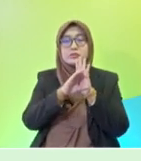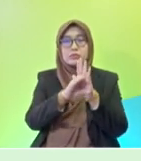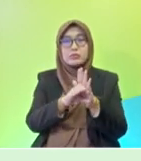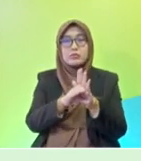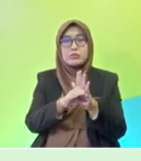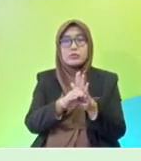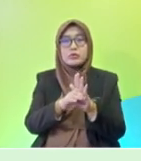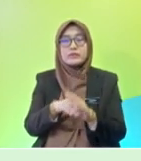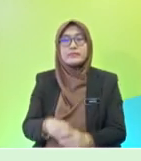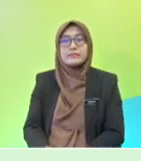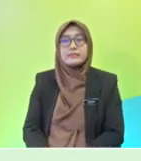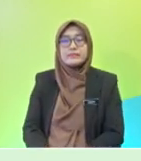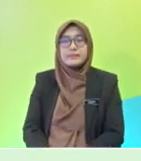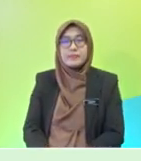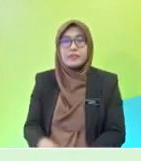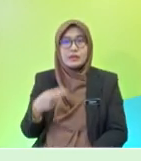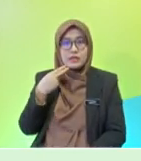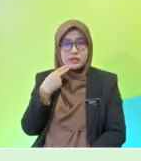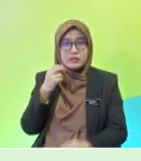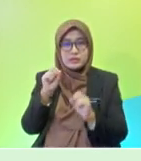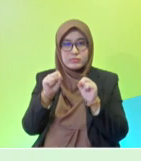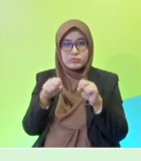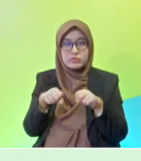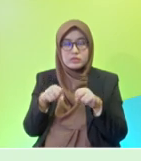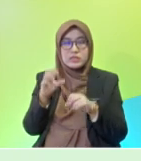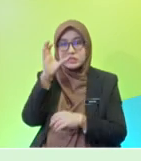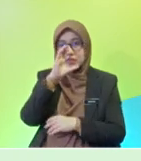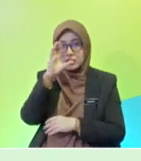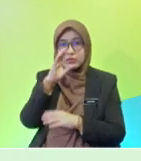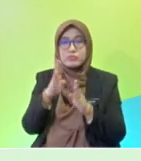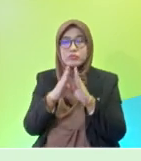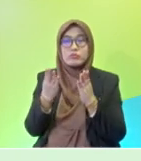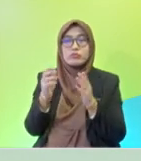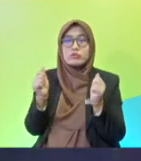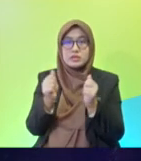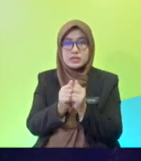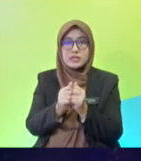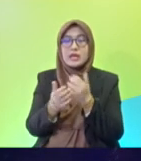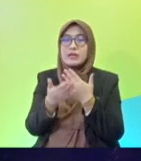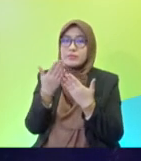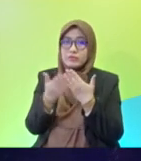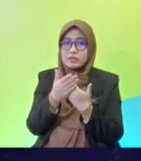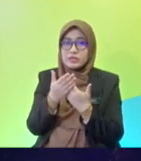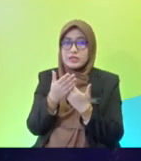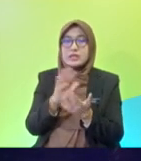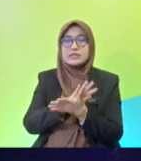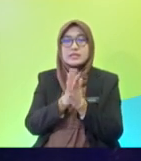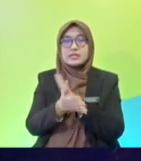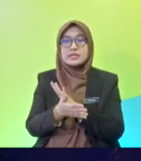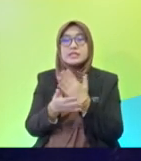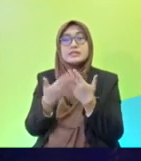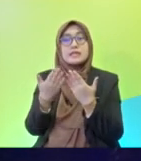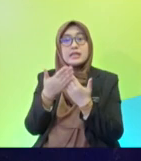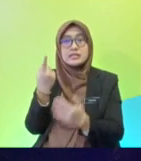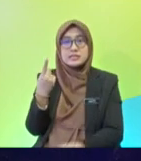Hana dapat mencari bukunya dengan jadi senang dia sebenarnya kalau kita Nak cari